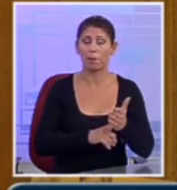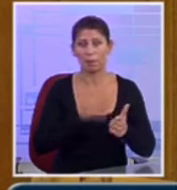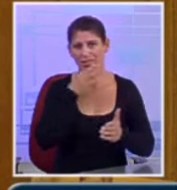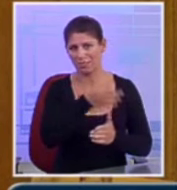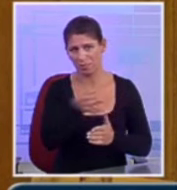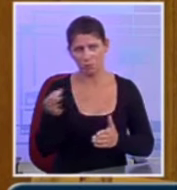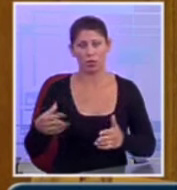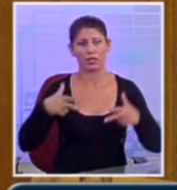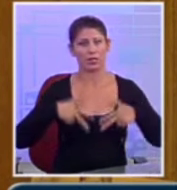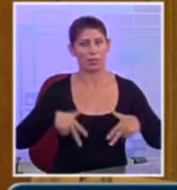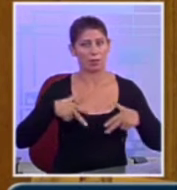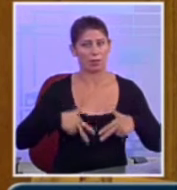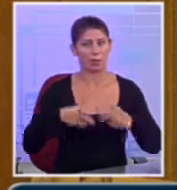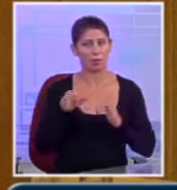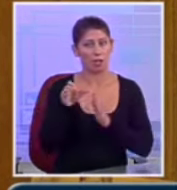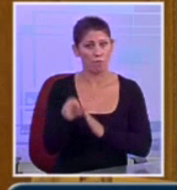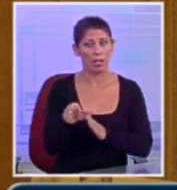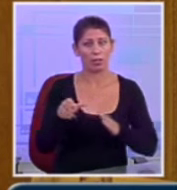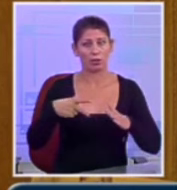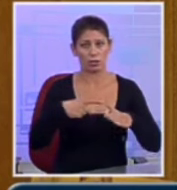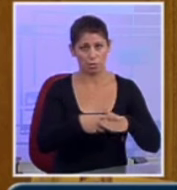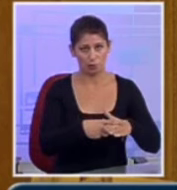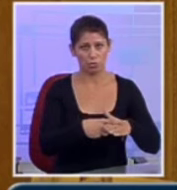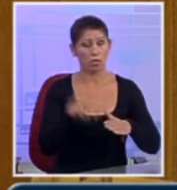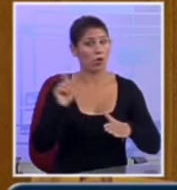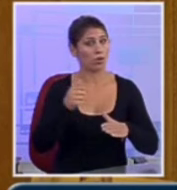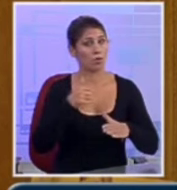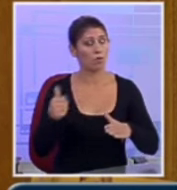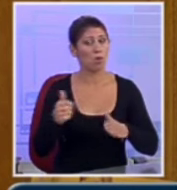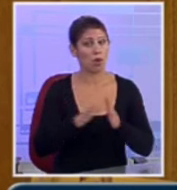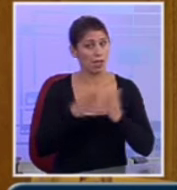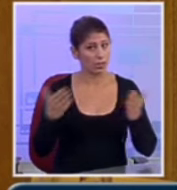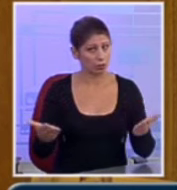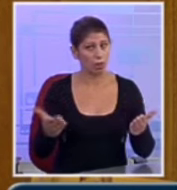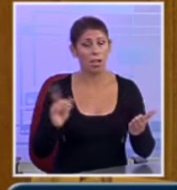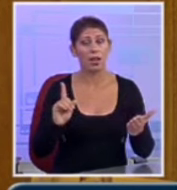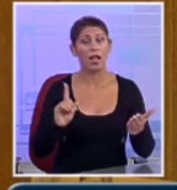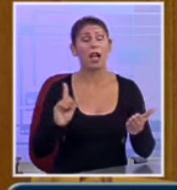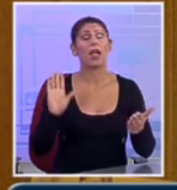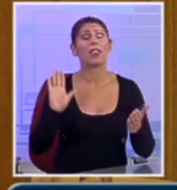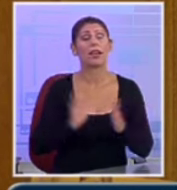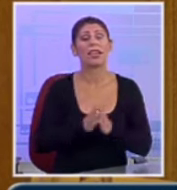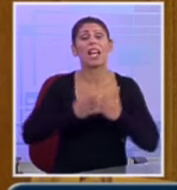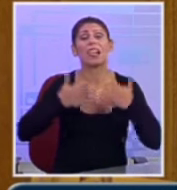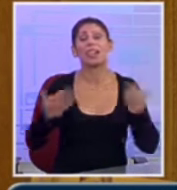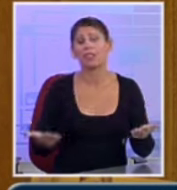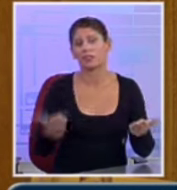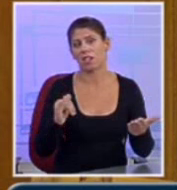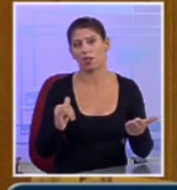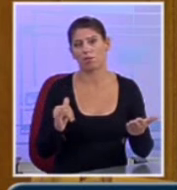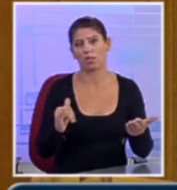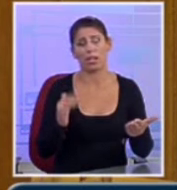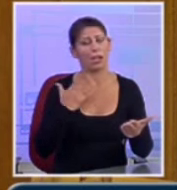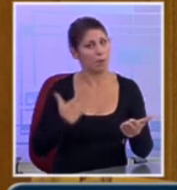πω ότι για την κυβέρνηση ο φάκελος των τραπεζών όχι μόνο παραμένει ανοιχτός, αλλά δεν έχει ανοίξει καν. και αν